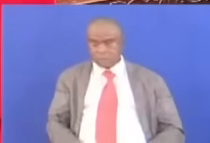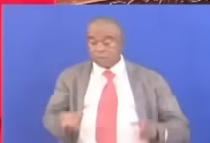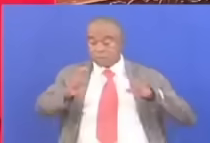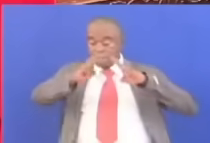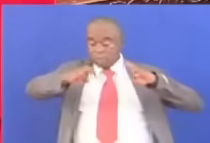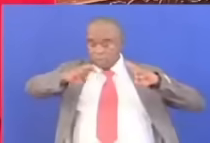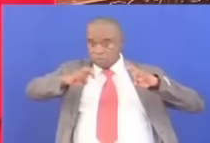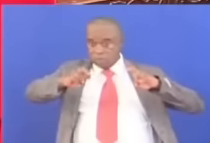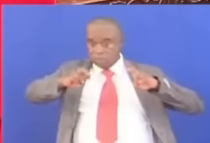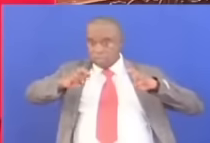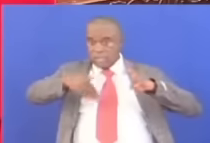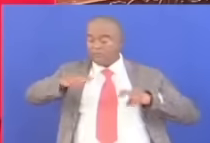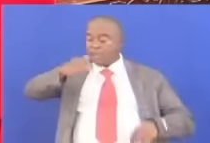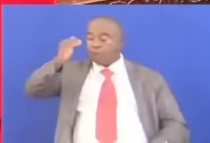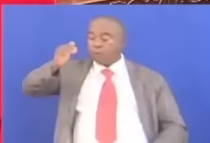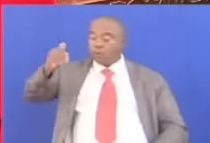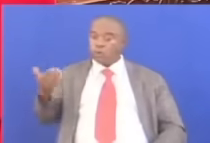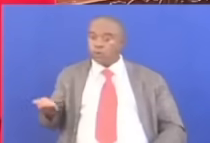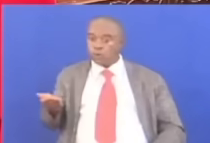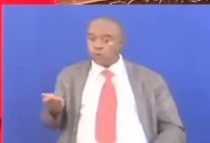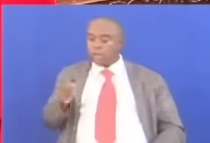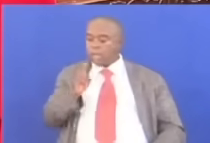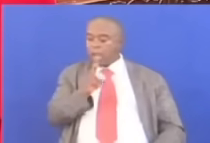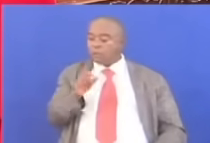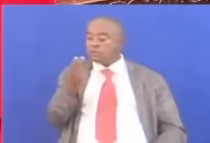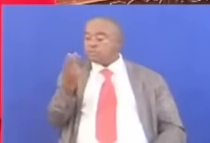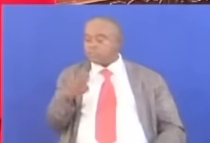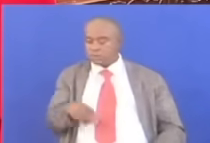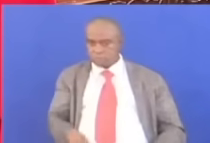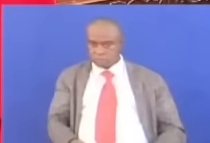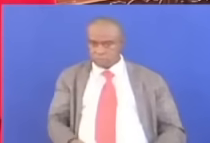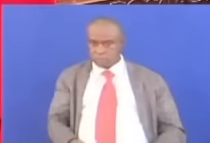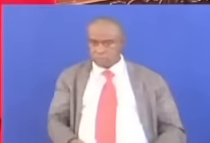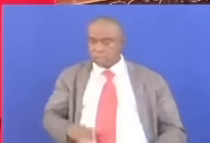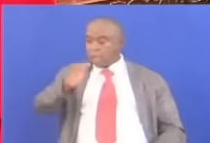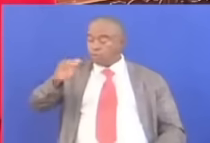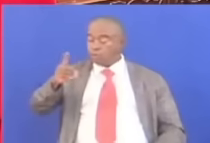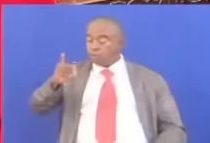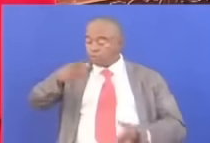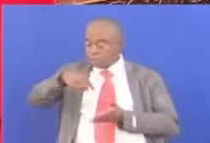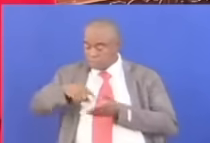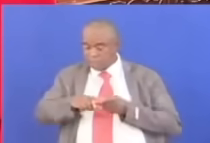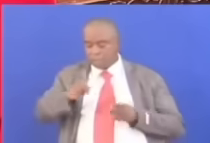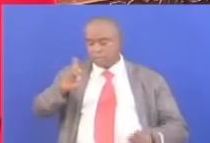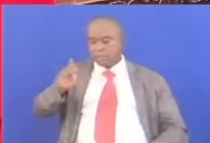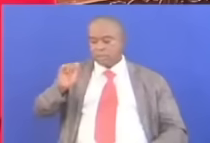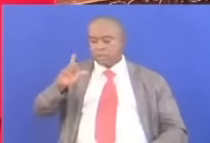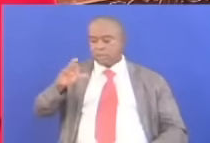spend kuku morogoro naik halau m halau morogoro dc pamoja